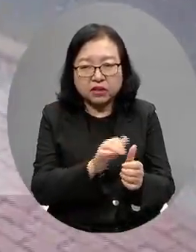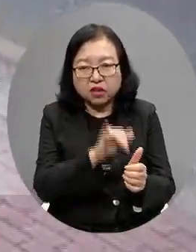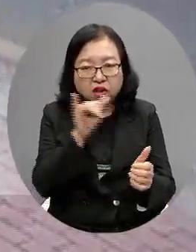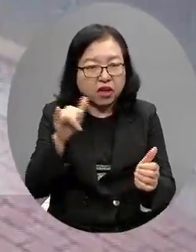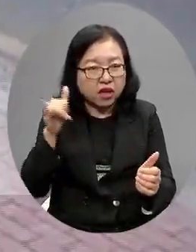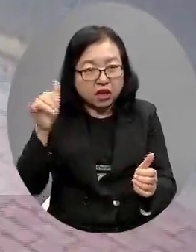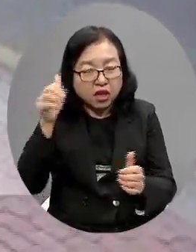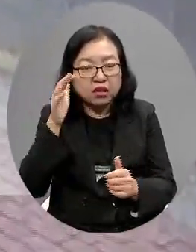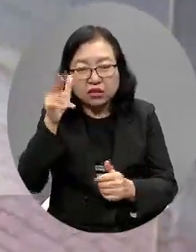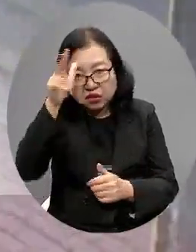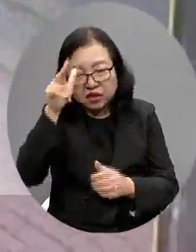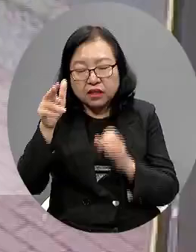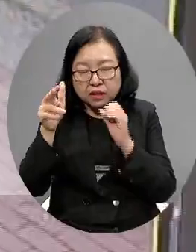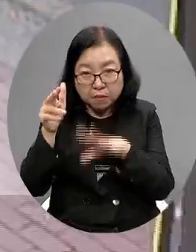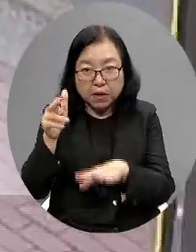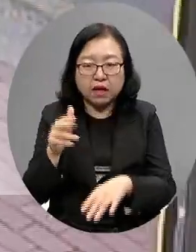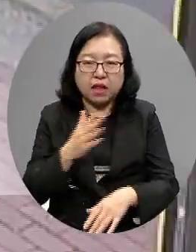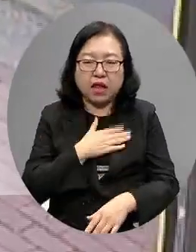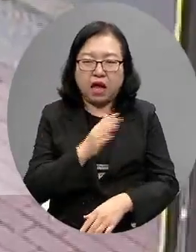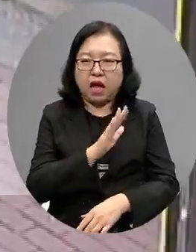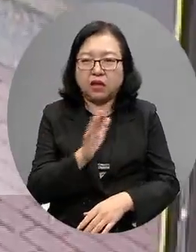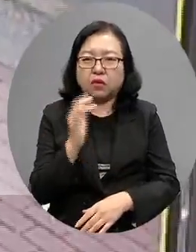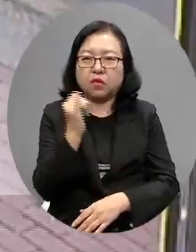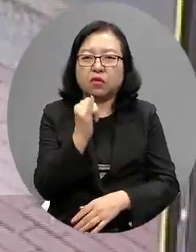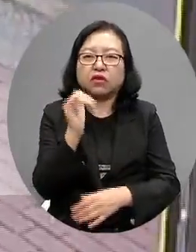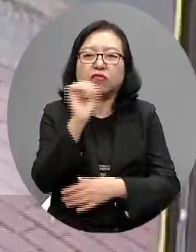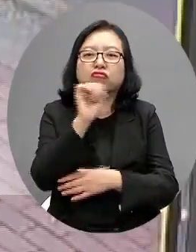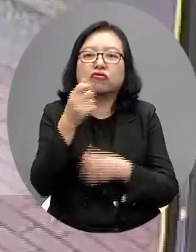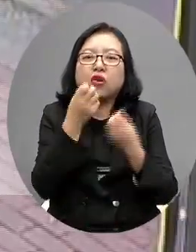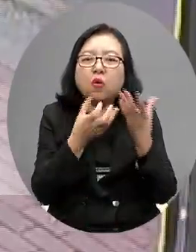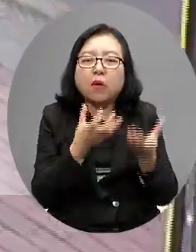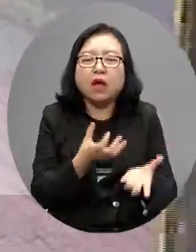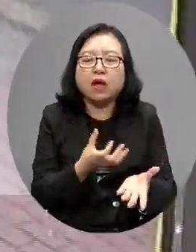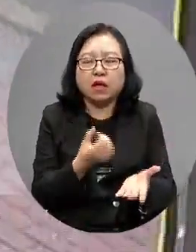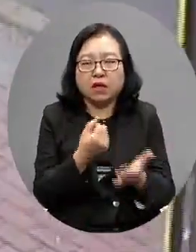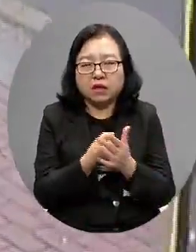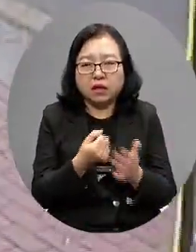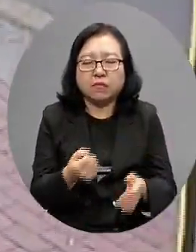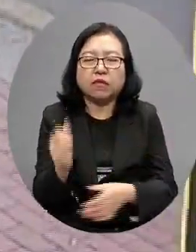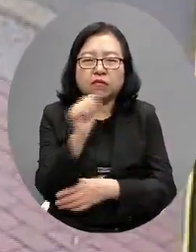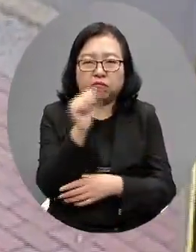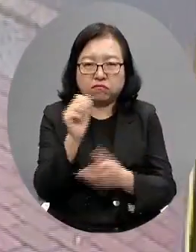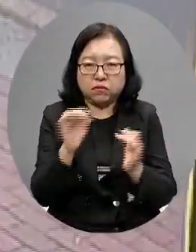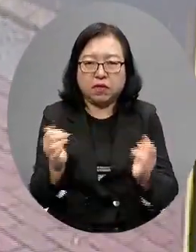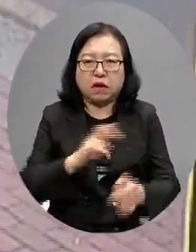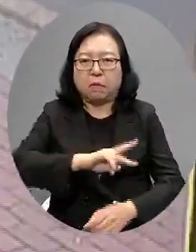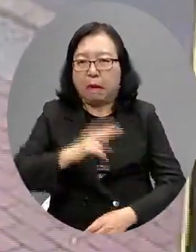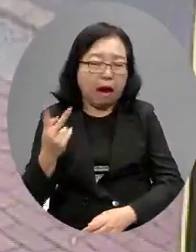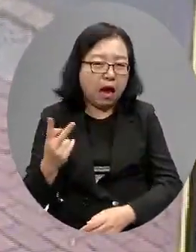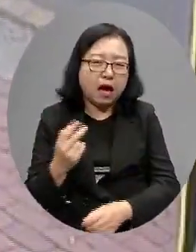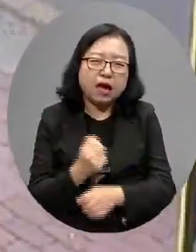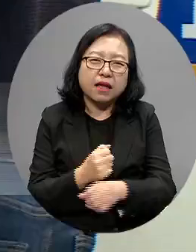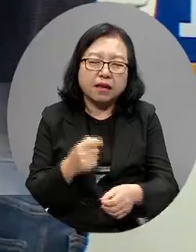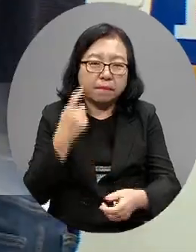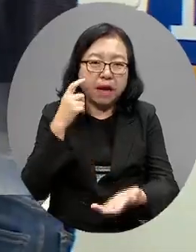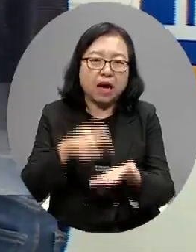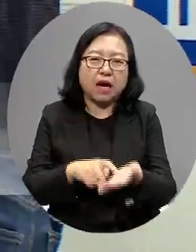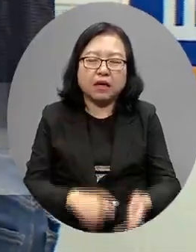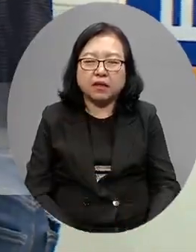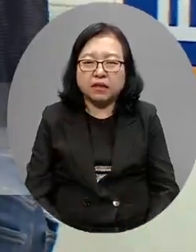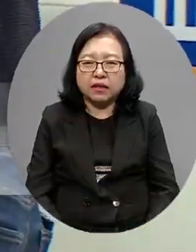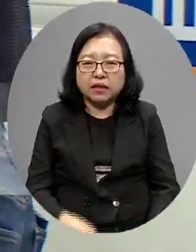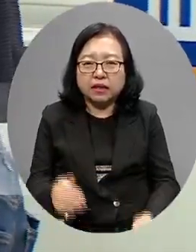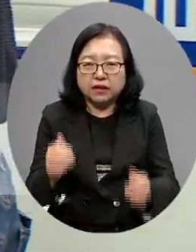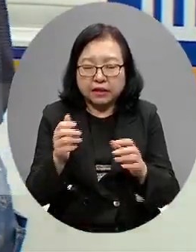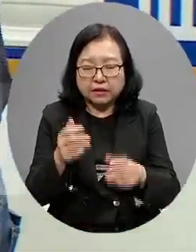자신이 아닌 여성이 운전했다고 털어 놓으면서 운전자 바꿔치기가 드러났습니다 법원은이 남녀에 대한 일심